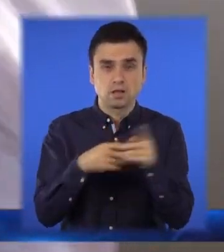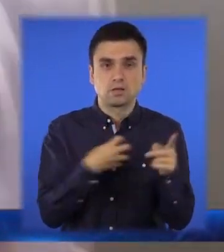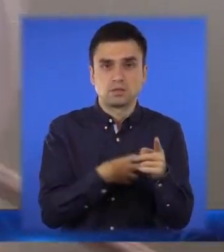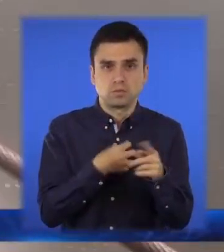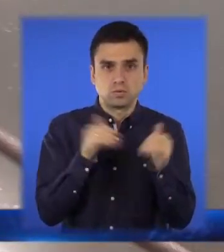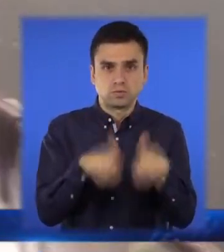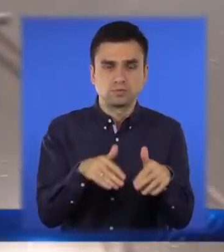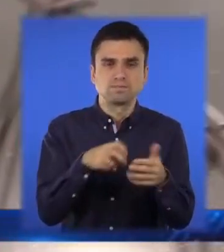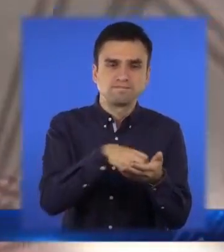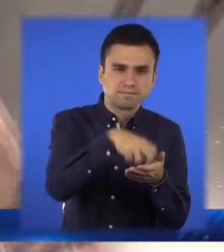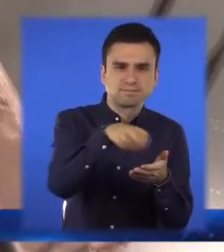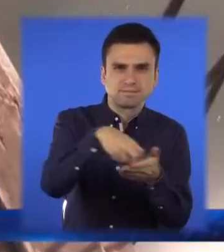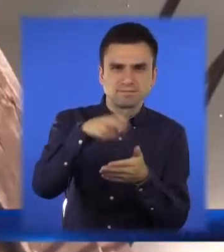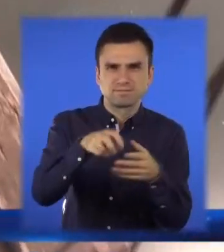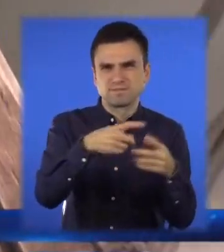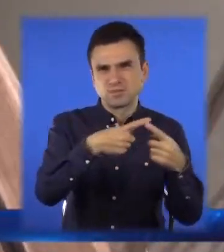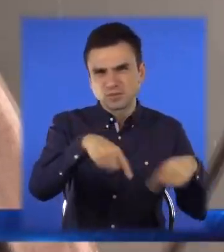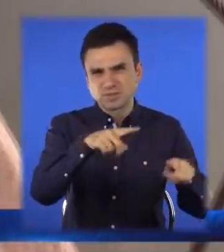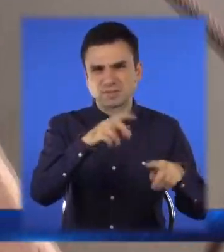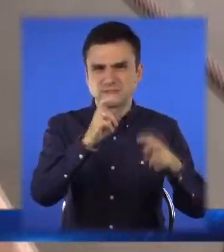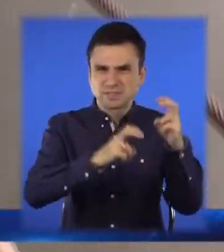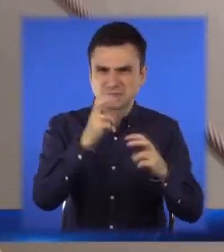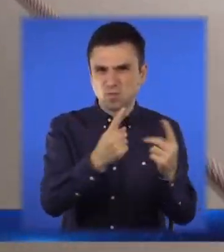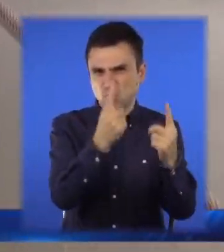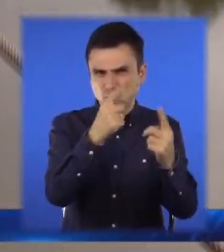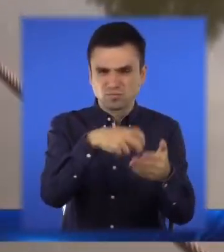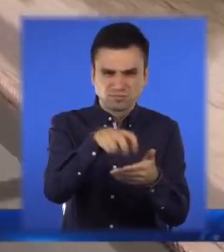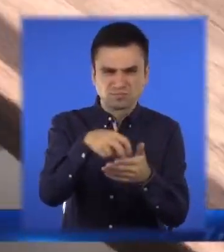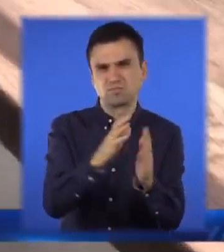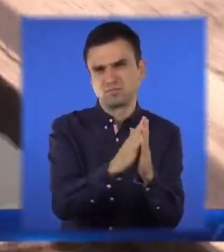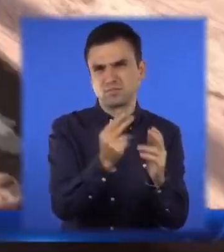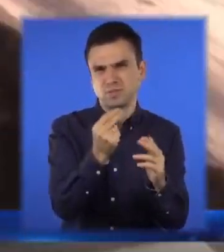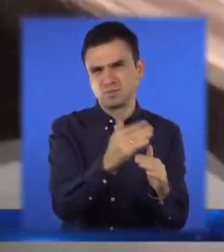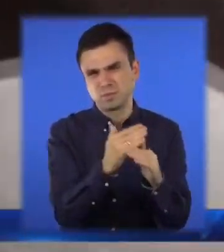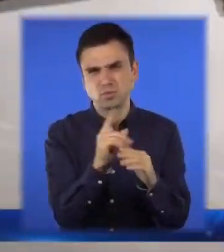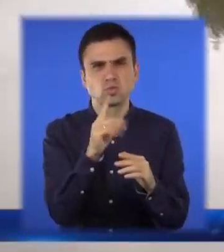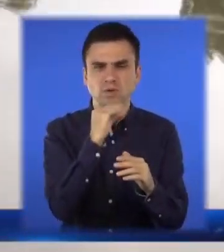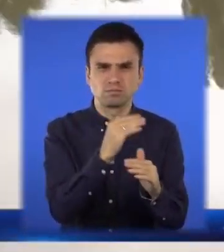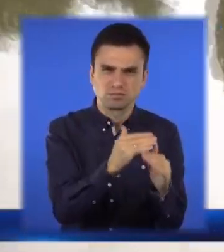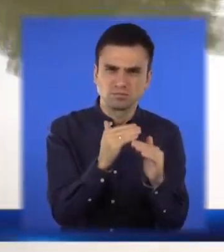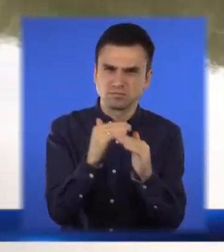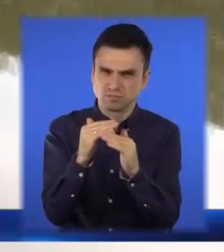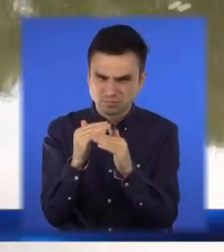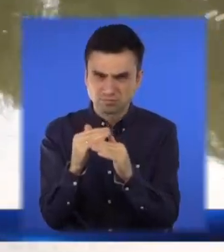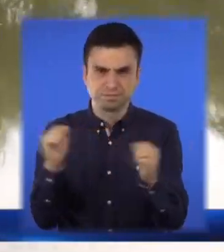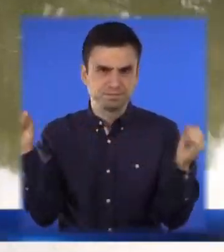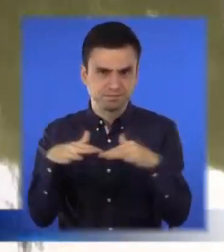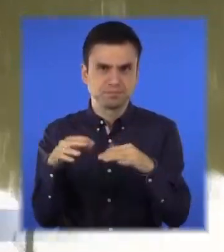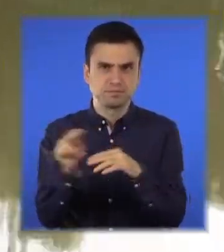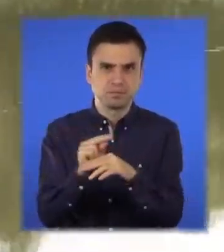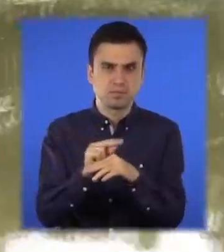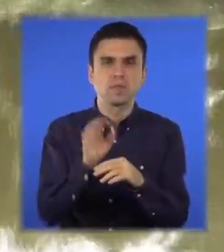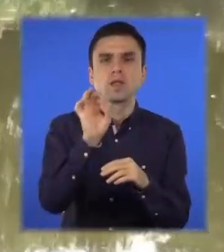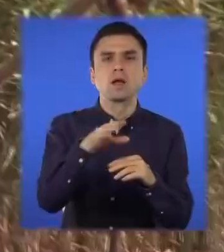надіслані листи підприємствам з проханням посприяти вирішенні цієї проблеми. Нагадаю, через міст біля шахти